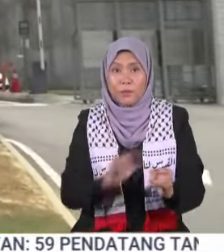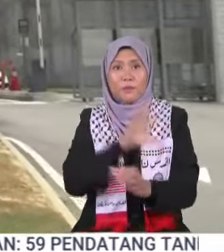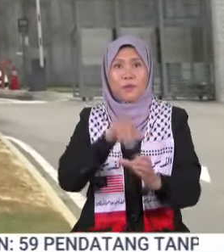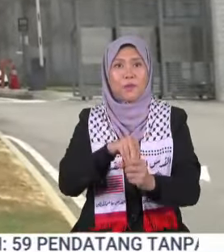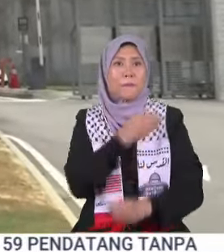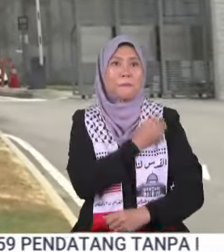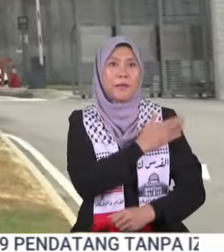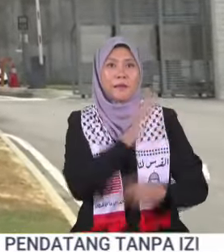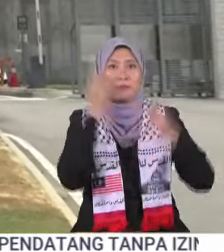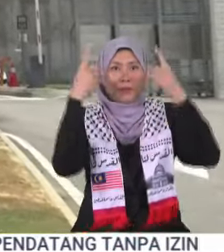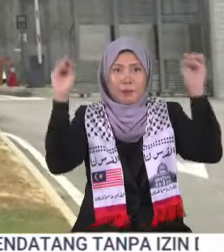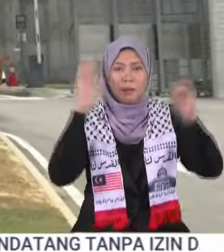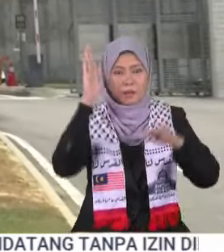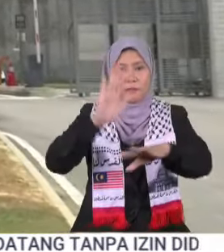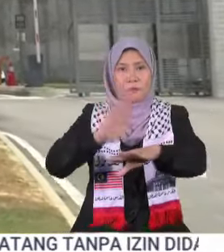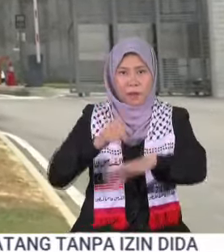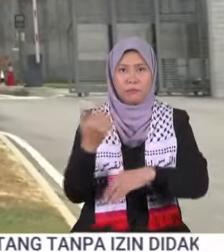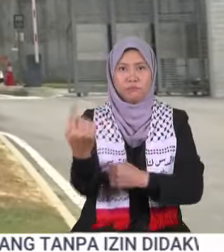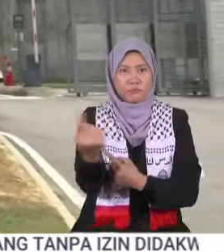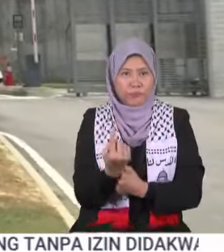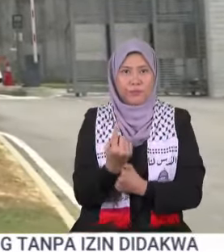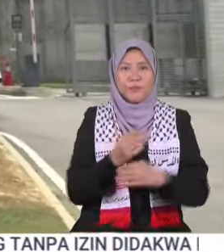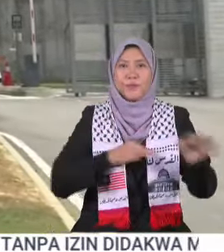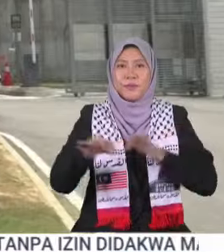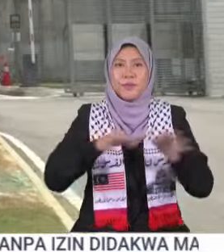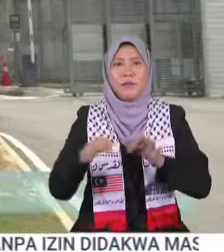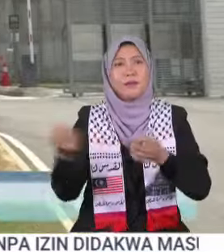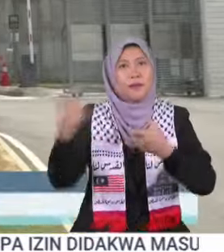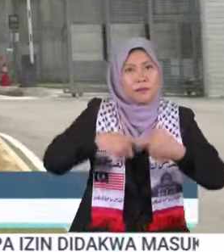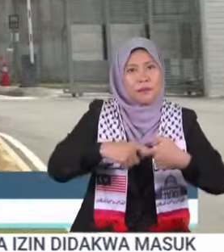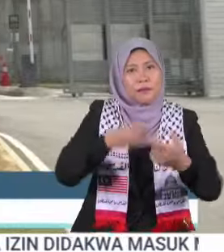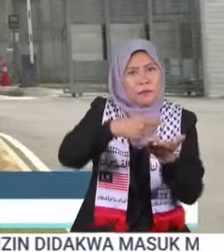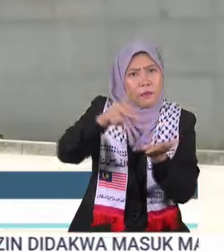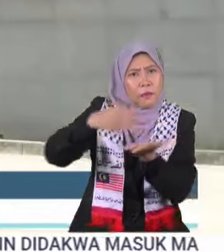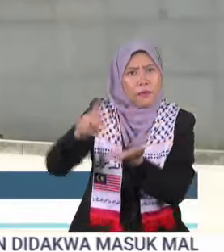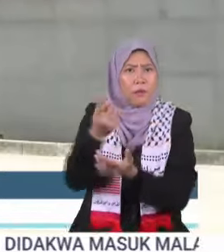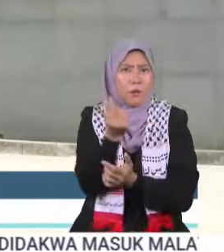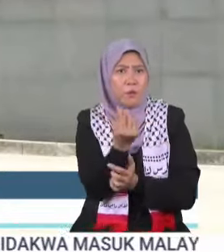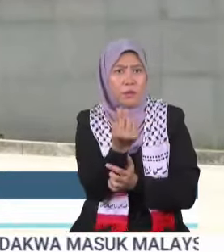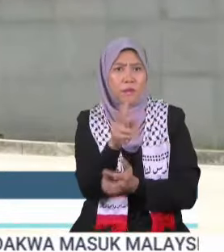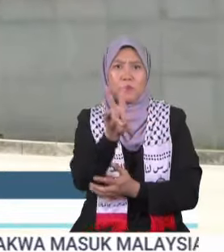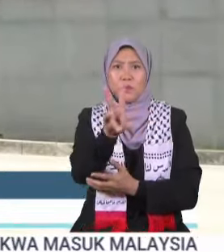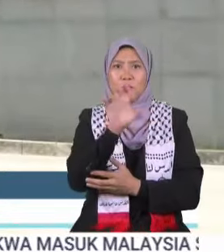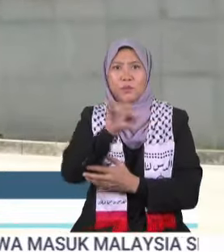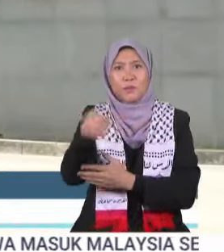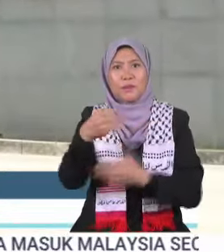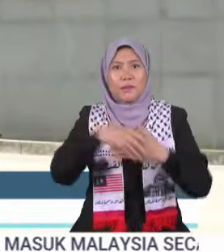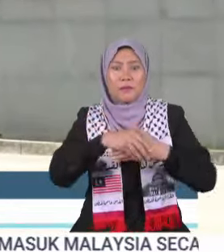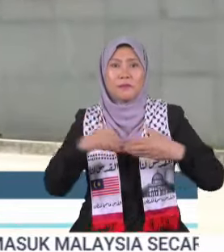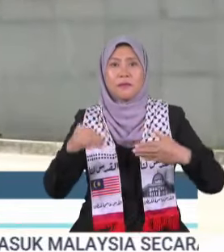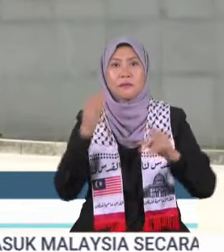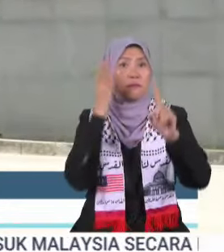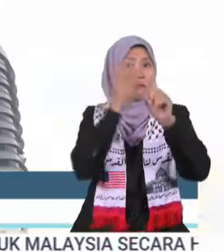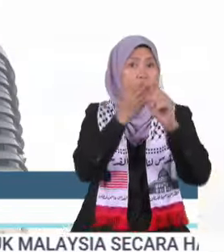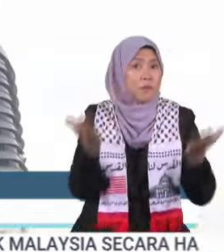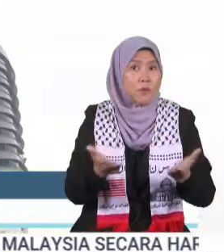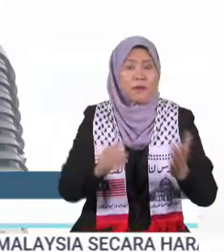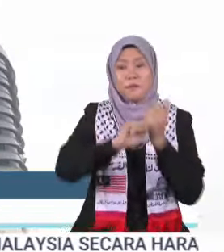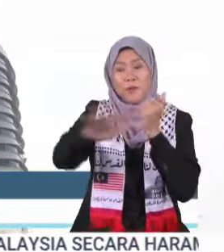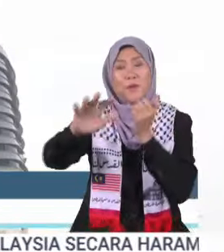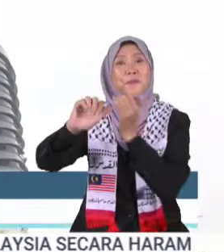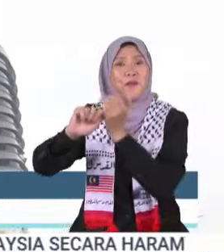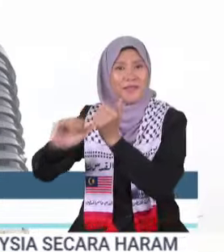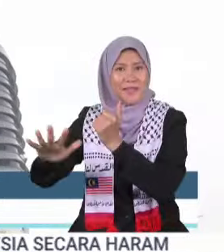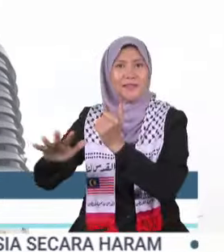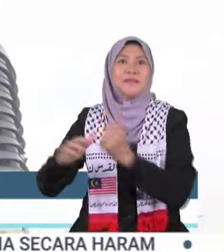termasuk bekas Perdana Menteri akan dipanggil untuk memberi keterangan berhubung perbelanjaan dana r00 juta bagi tujuan promosi